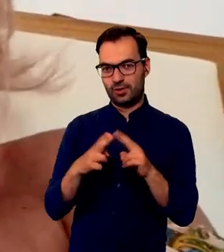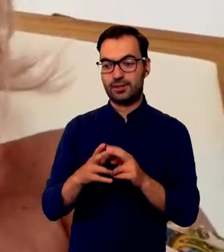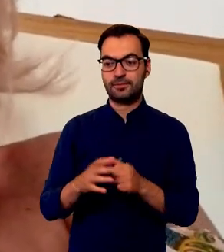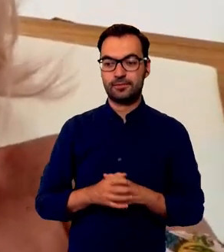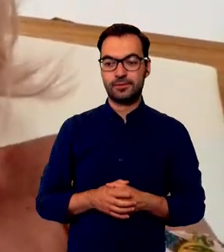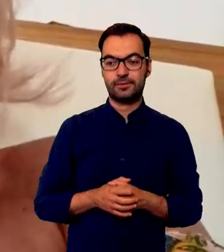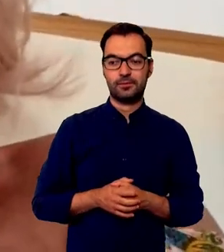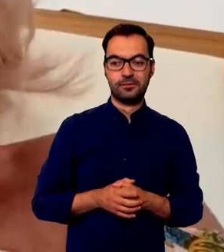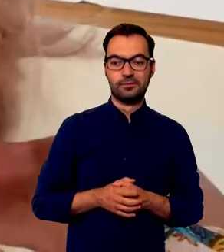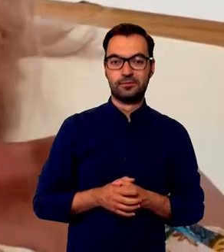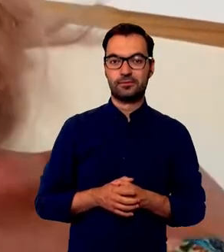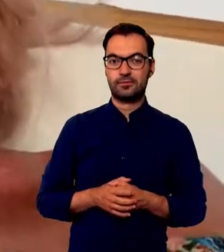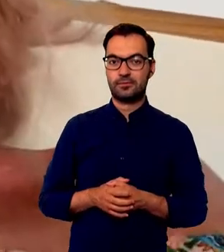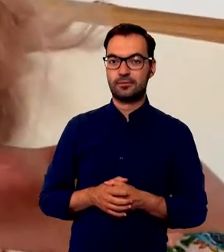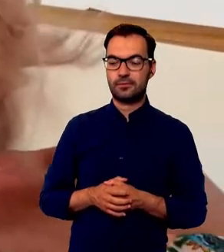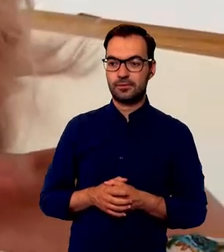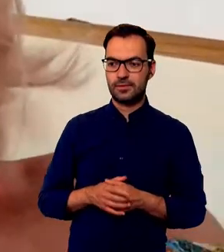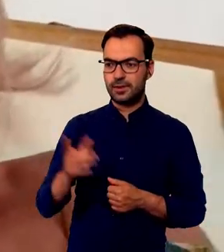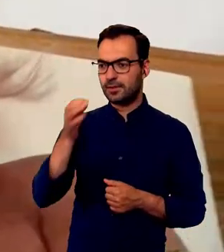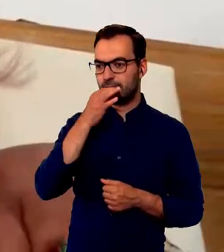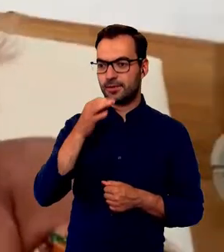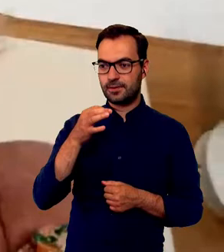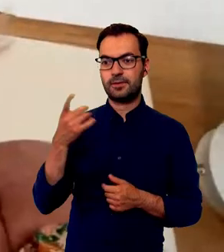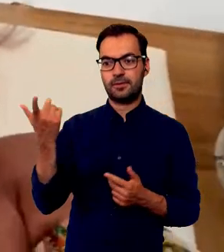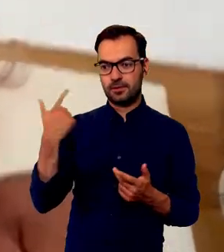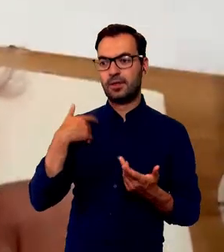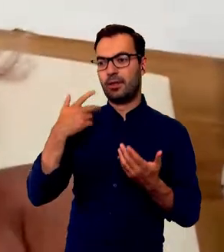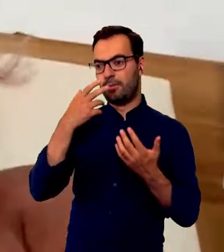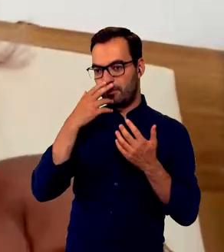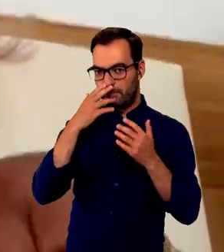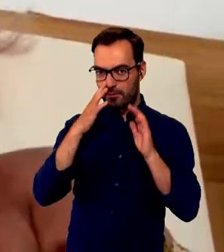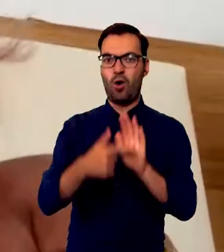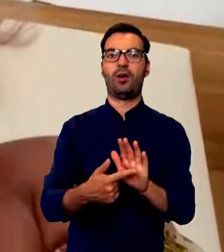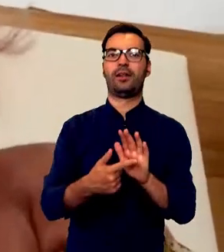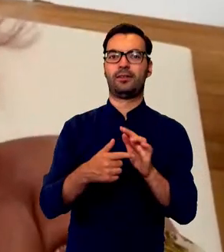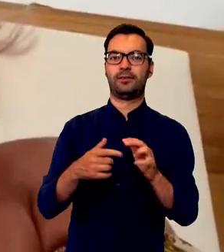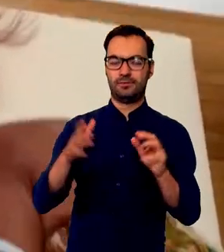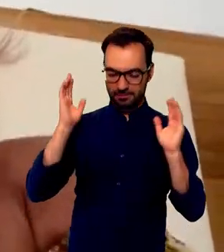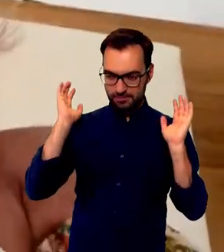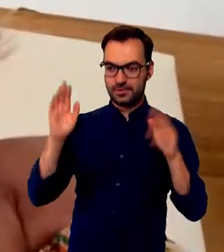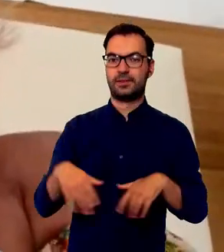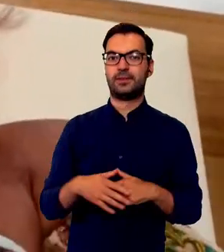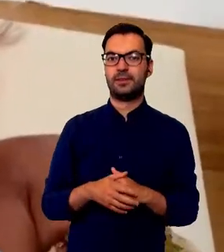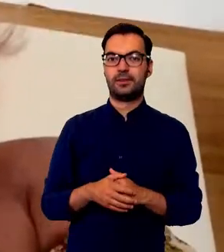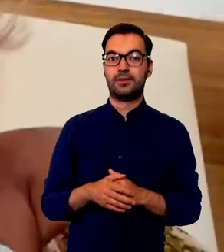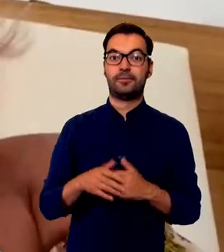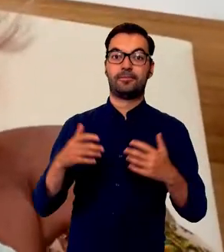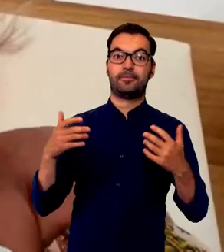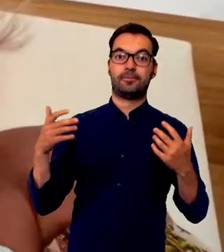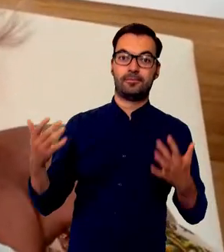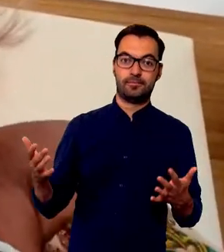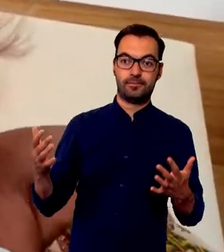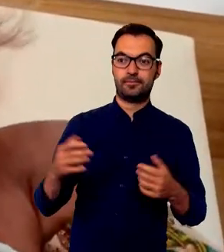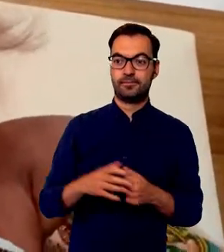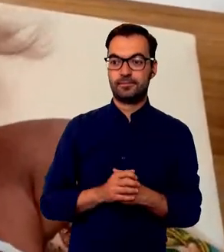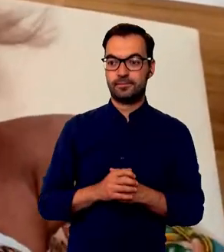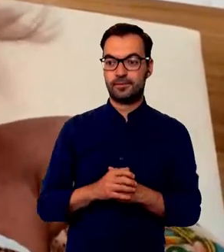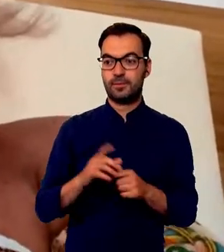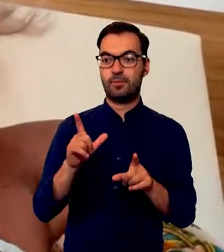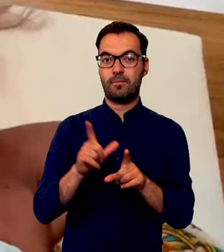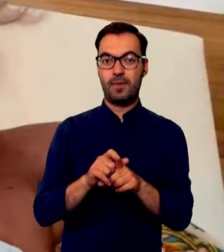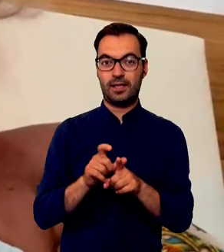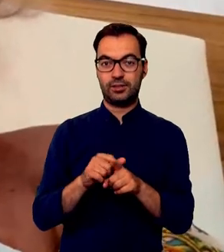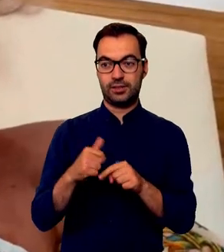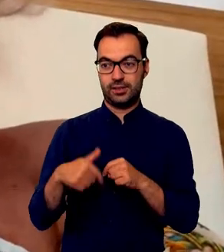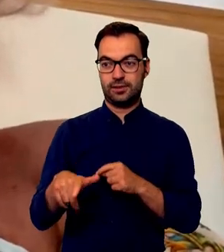dzieje. I on jest co? No to pokażmy, zróbmy to po całości. I drodzy Państwo, w